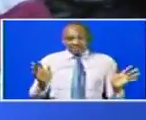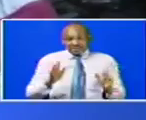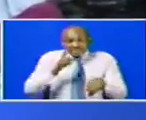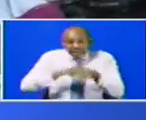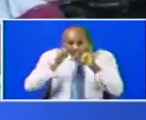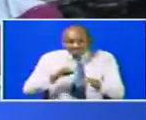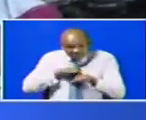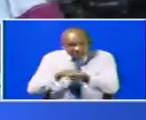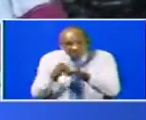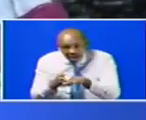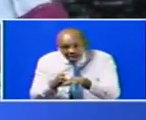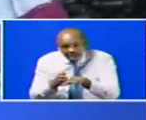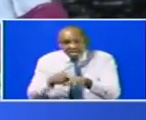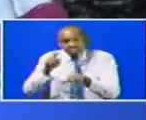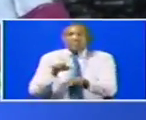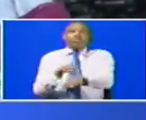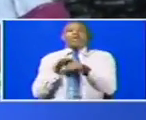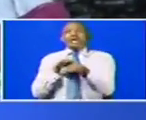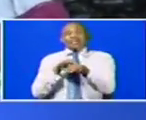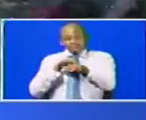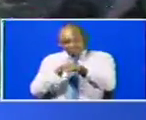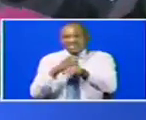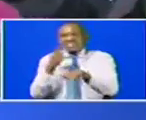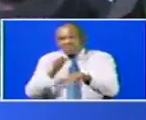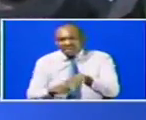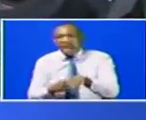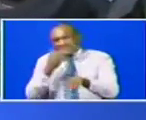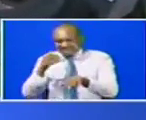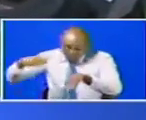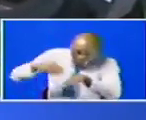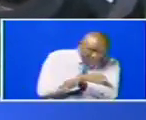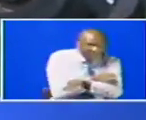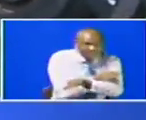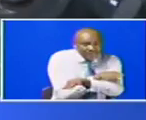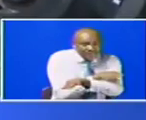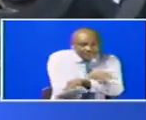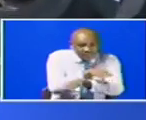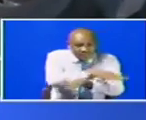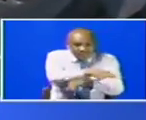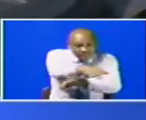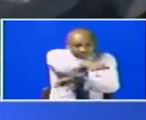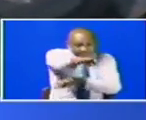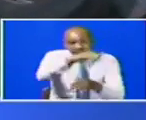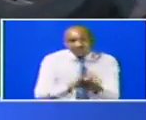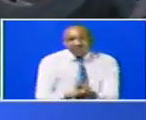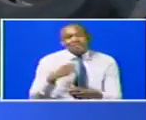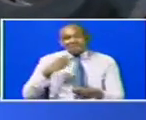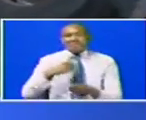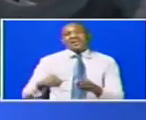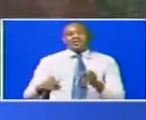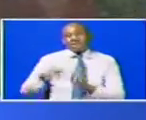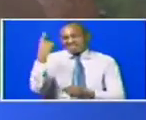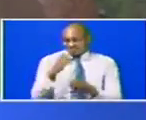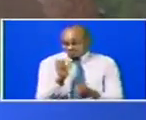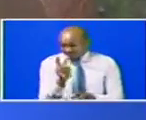jam, badala angoje, anaona wacha nipite njia ya kando, nifike mbele ya mwingine.